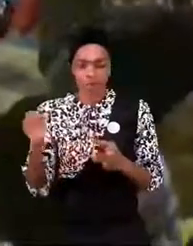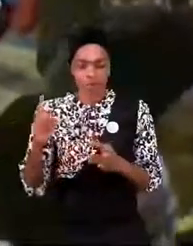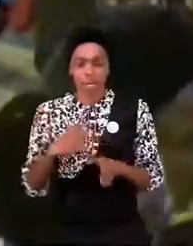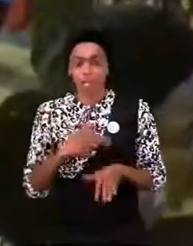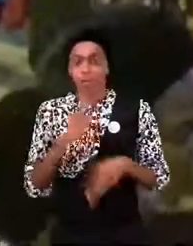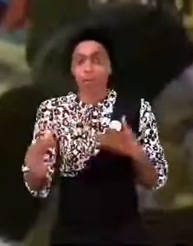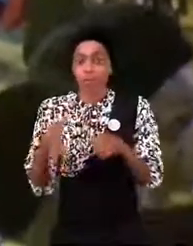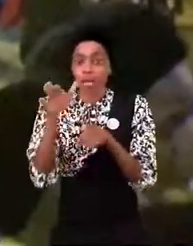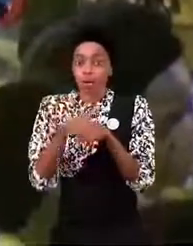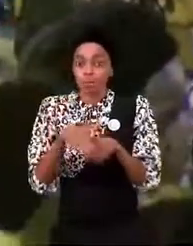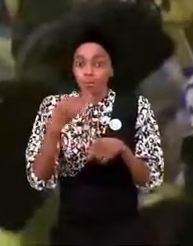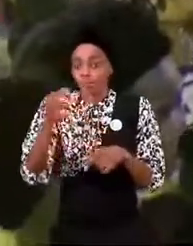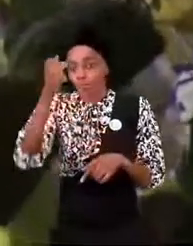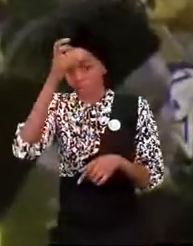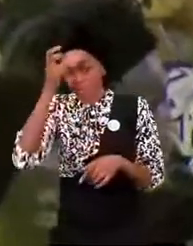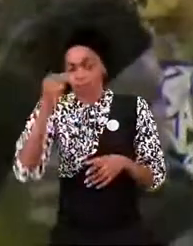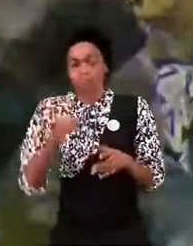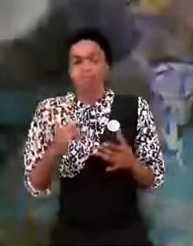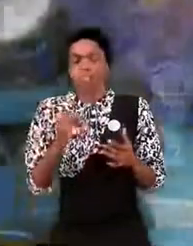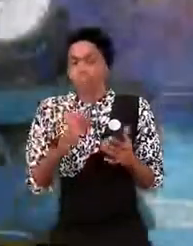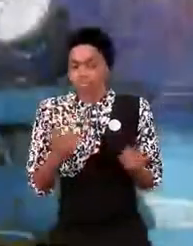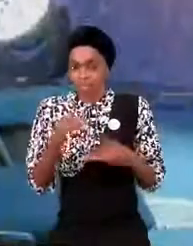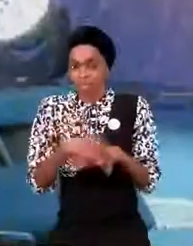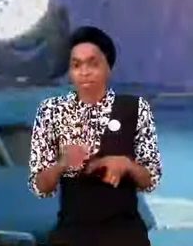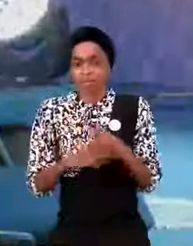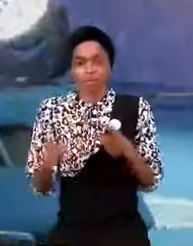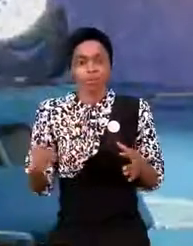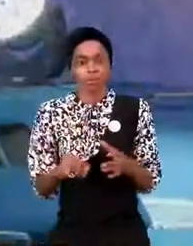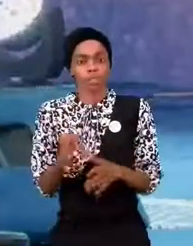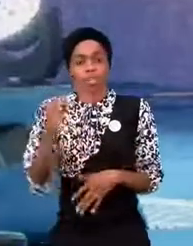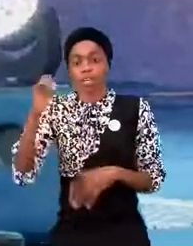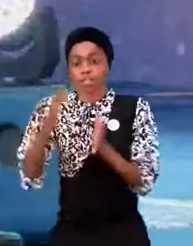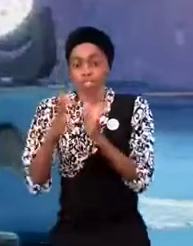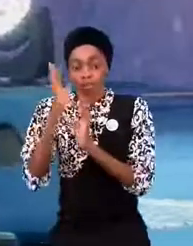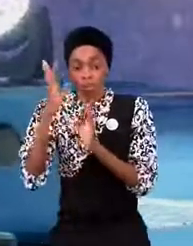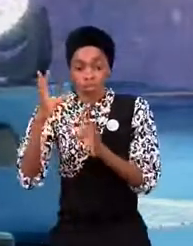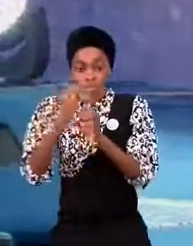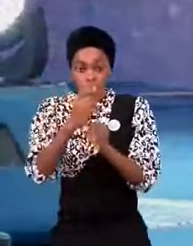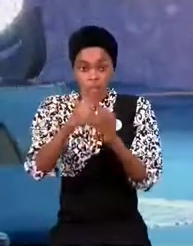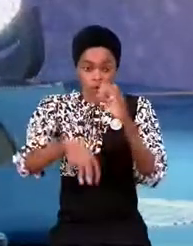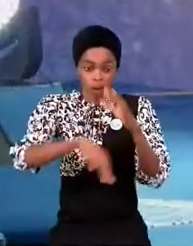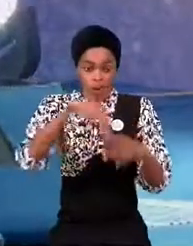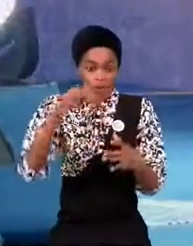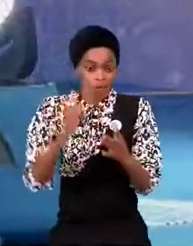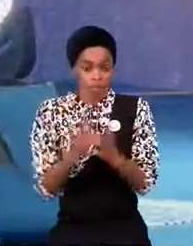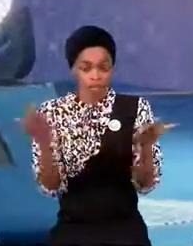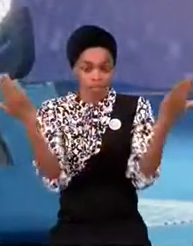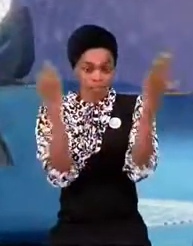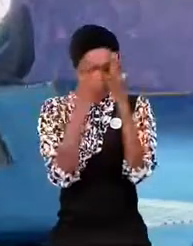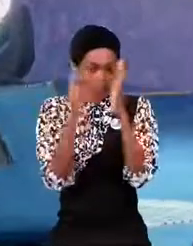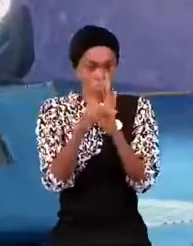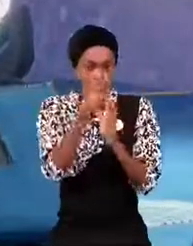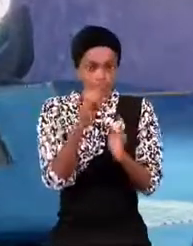parti! Il va te prendre, te sortir des ténèbres et t'amènera dans le royaume